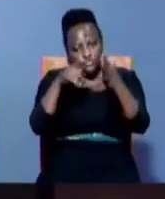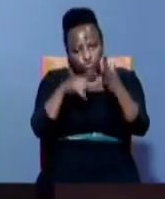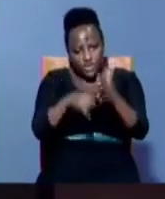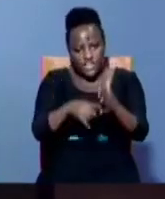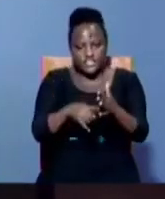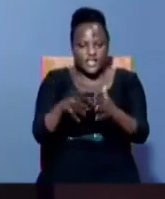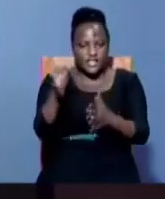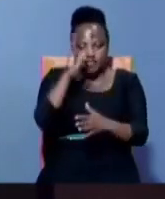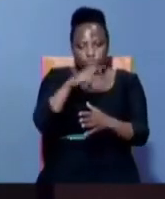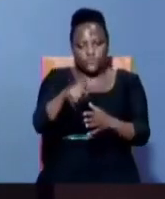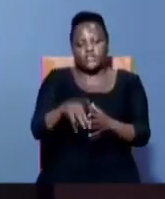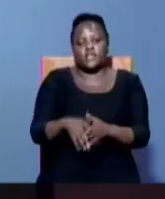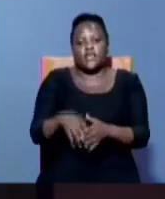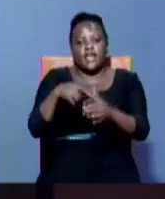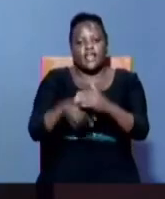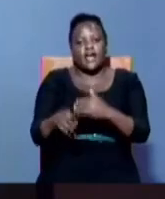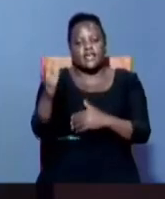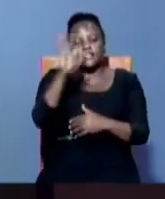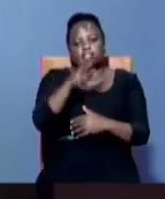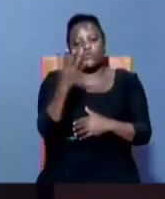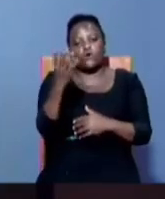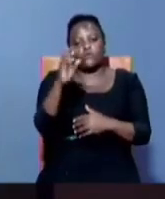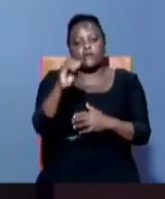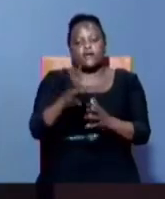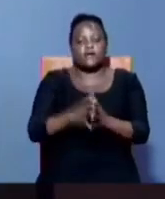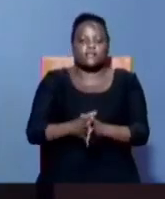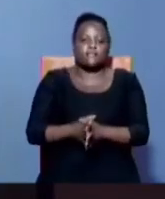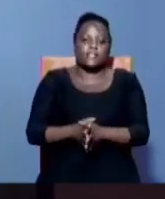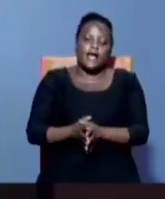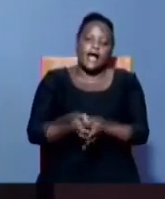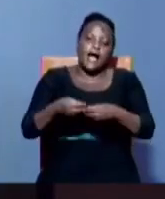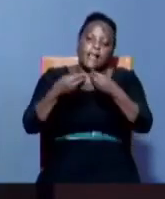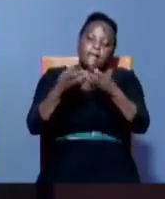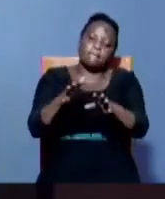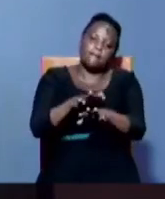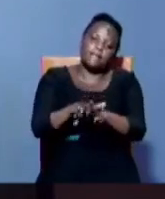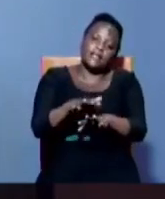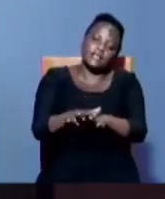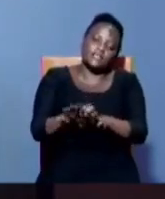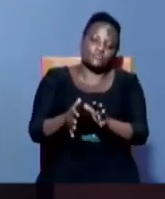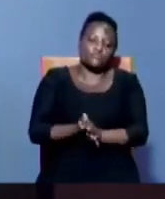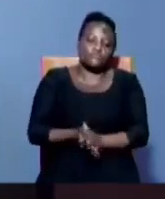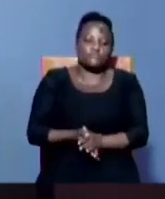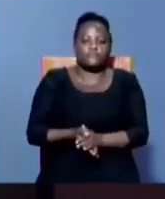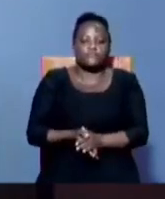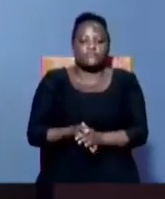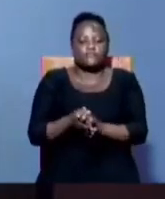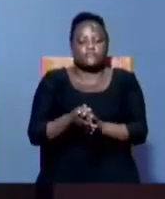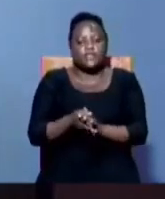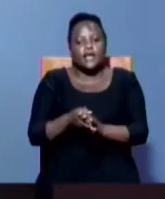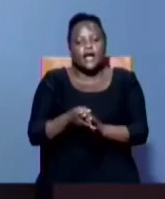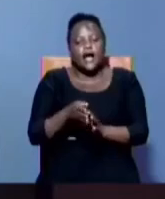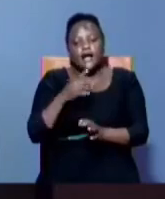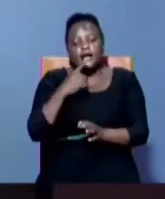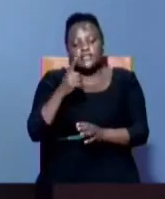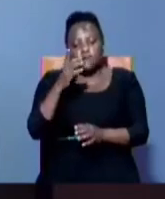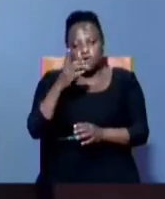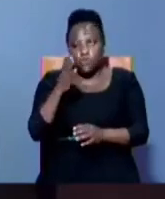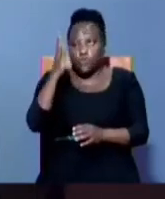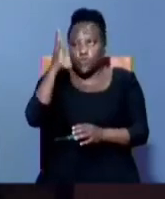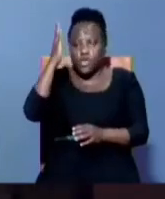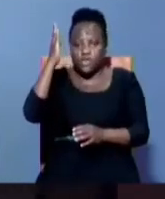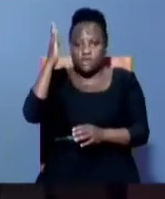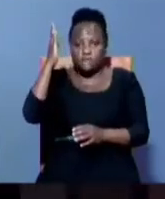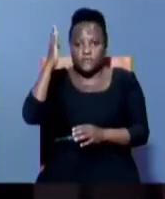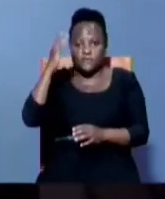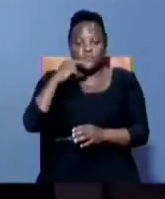ndani ya siku zile 40 akiwa juu ya mlima wa Horebu, Mungu alimpatia maelekezo kila kitu. Kwa hiyo ni kusema hivi, kule juu mbinguni hicho